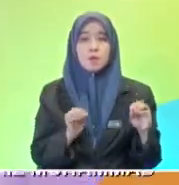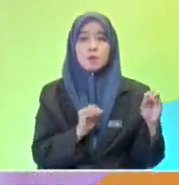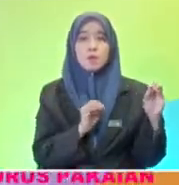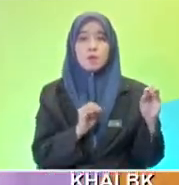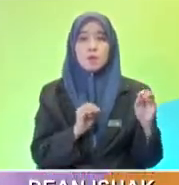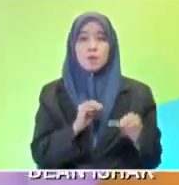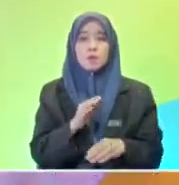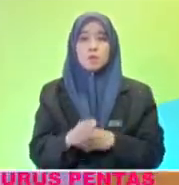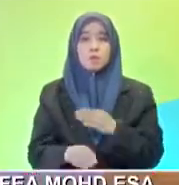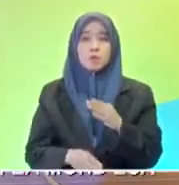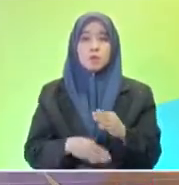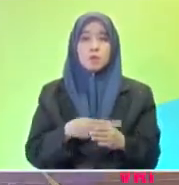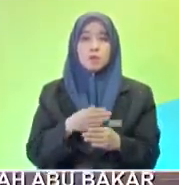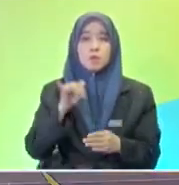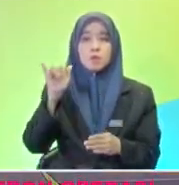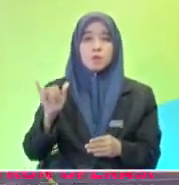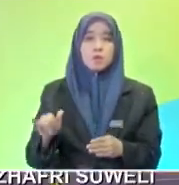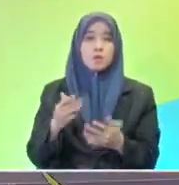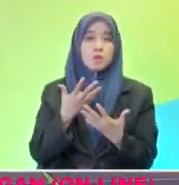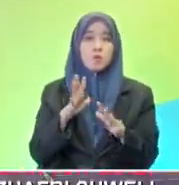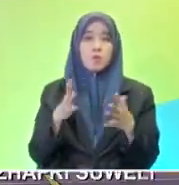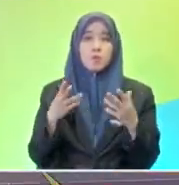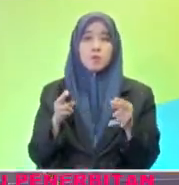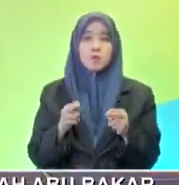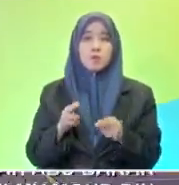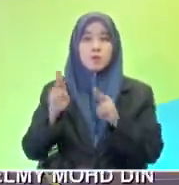ketawa bumi yang tiada